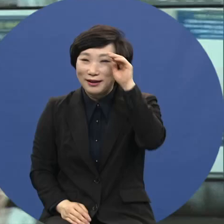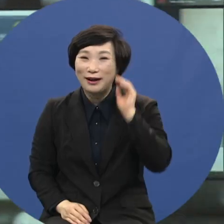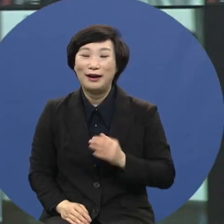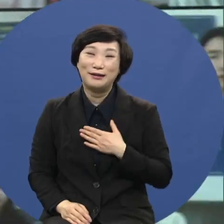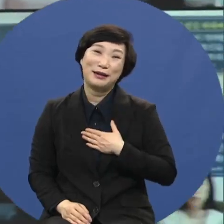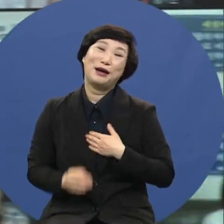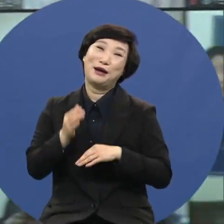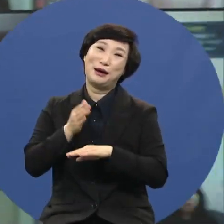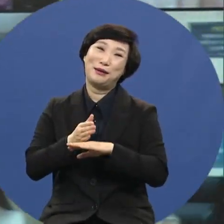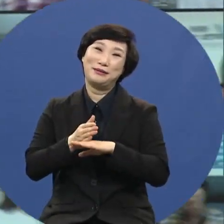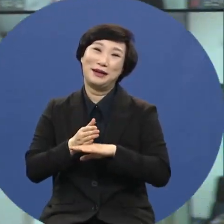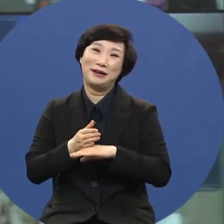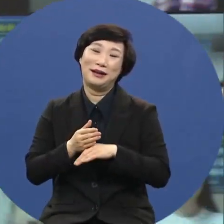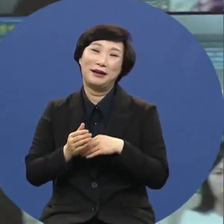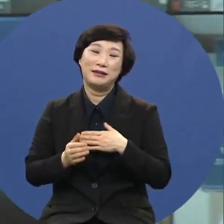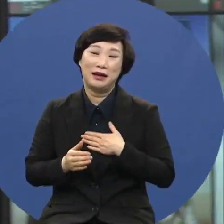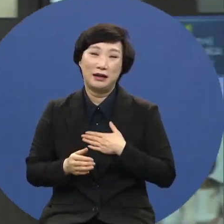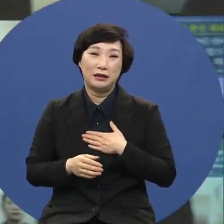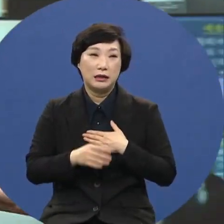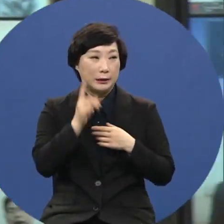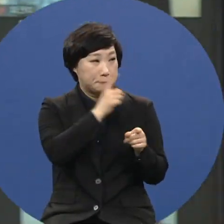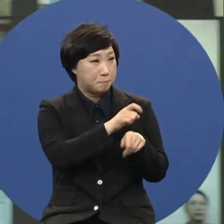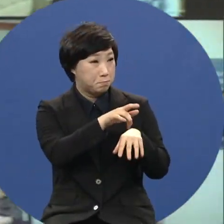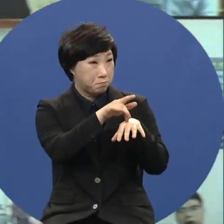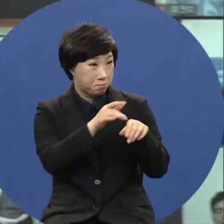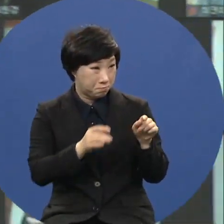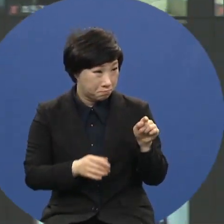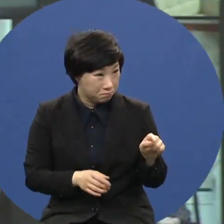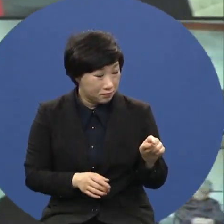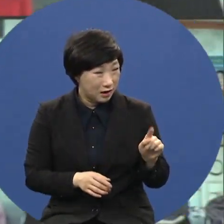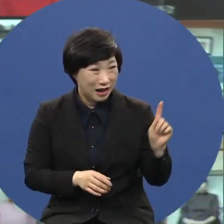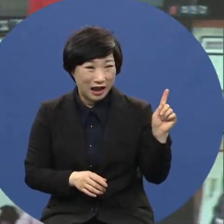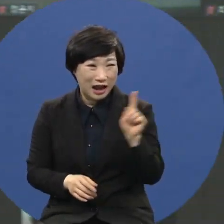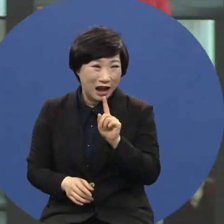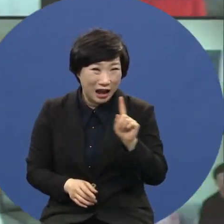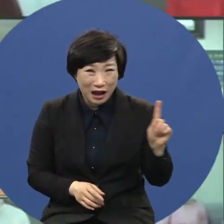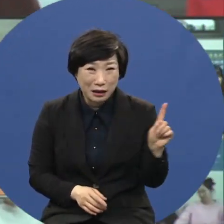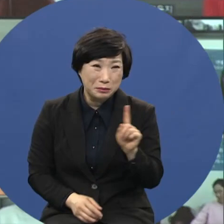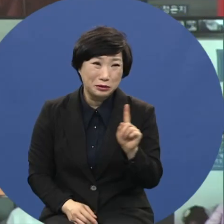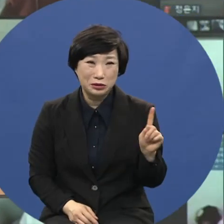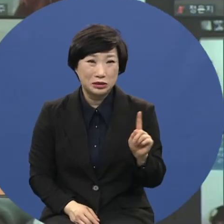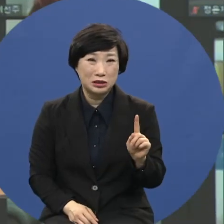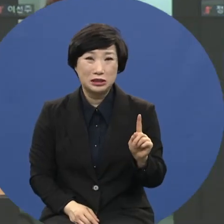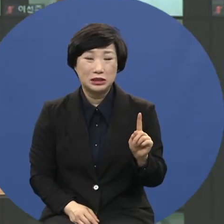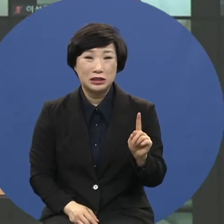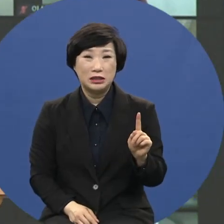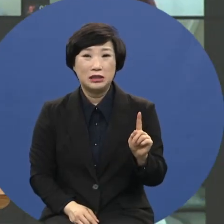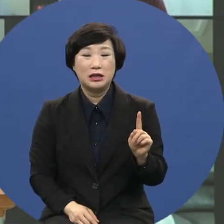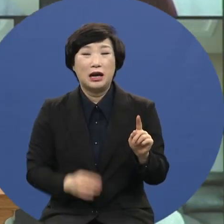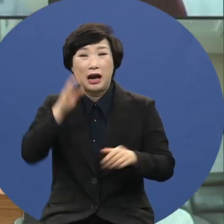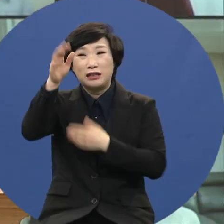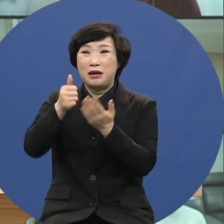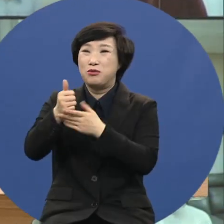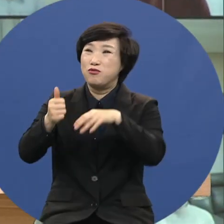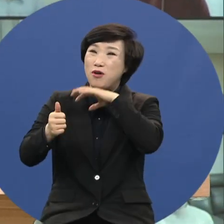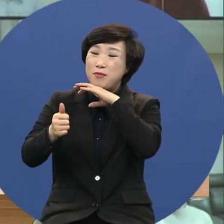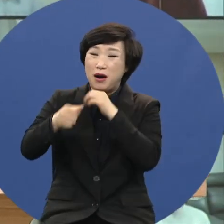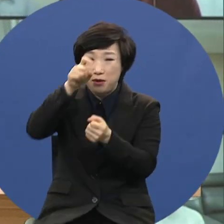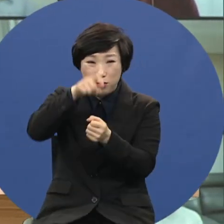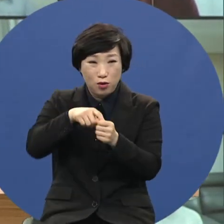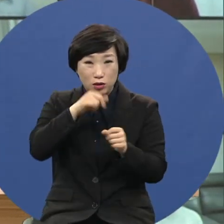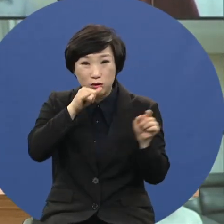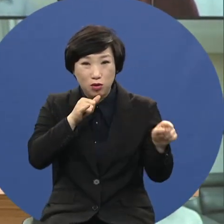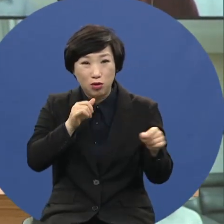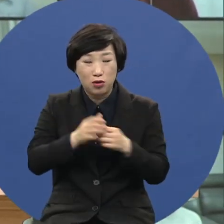감사하다. 마귀 사단 귀신아, 네가 아무리 하나님을 원망하게